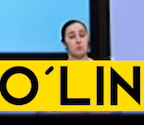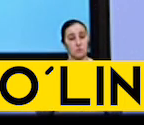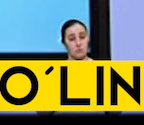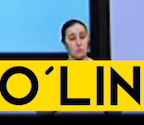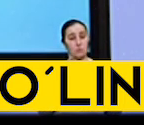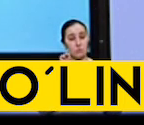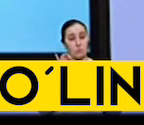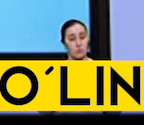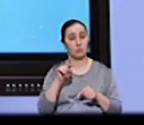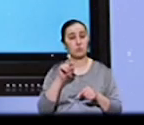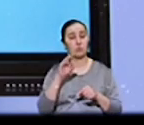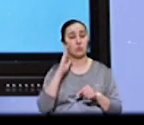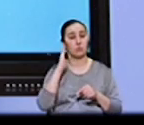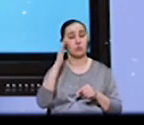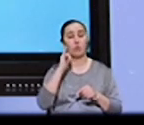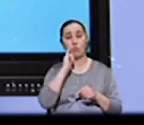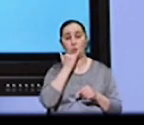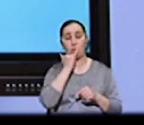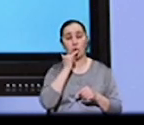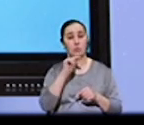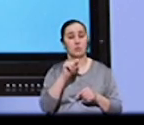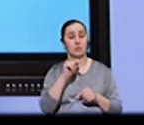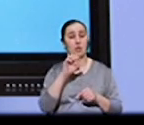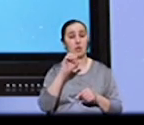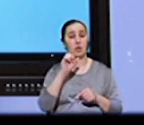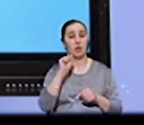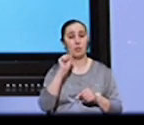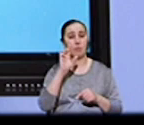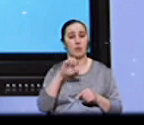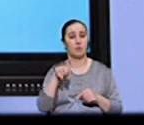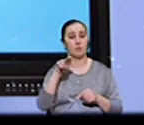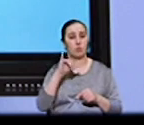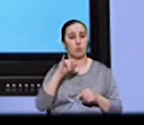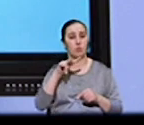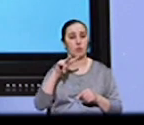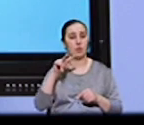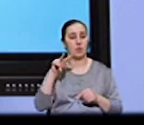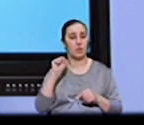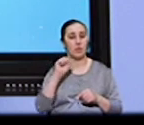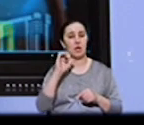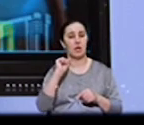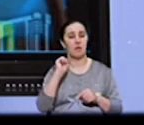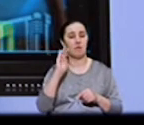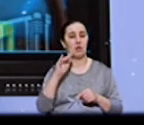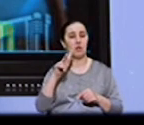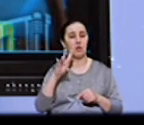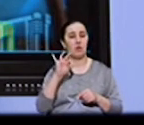Bu buyuk bobomiz Abdulla Avloniy.